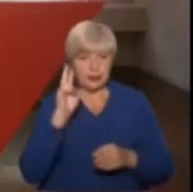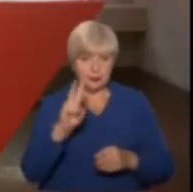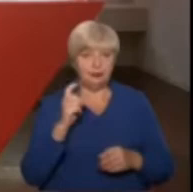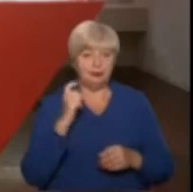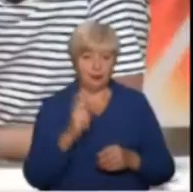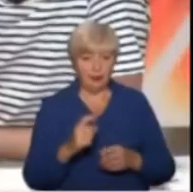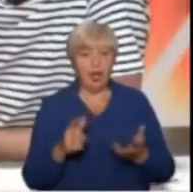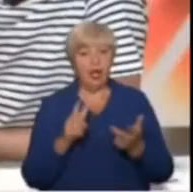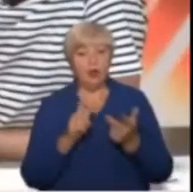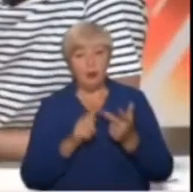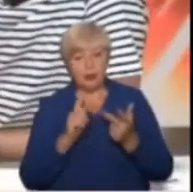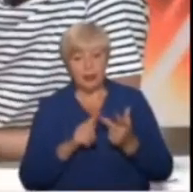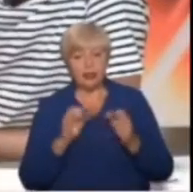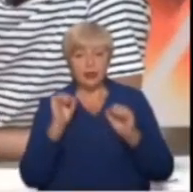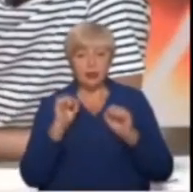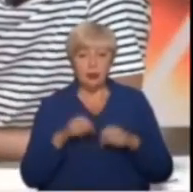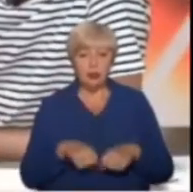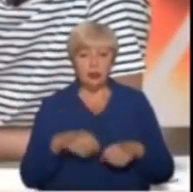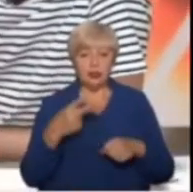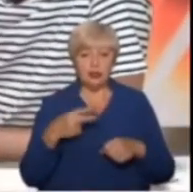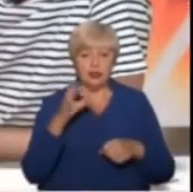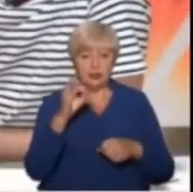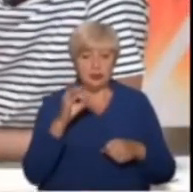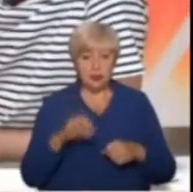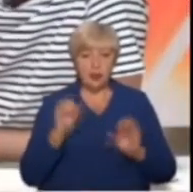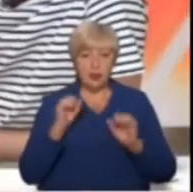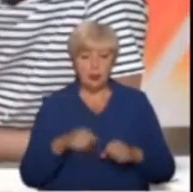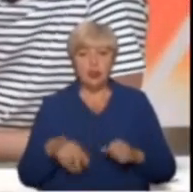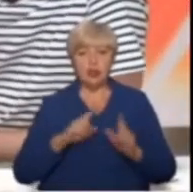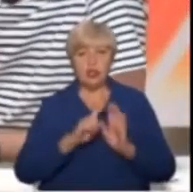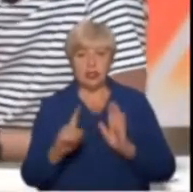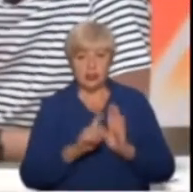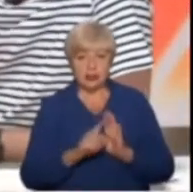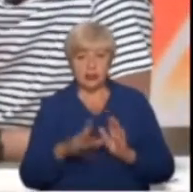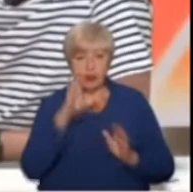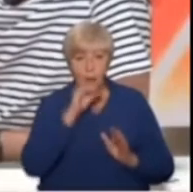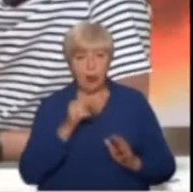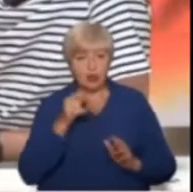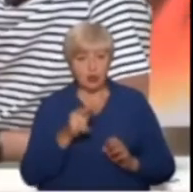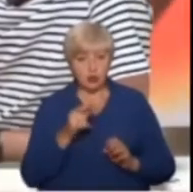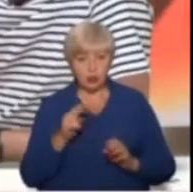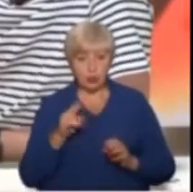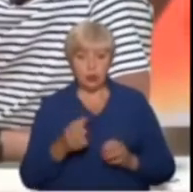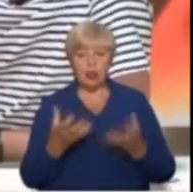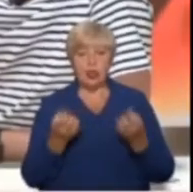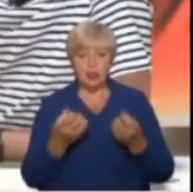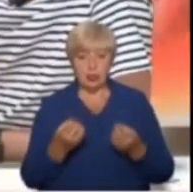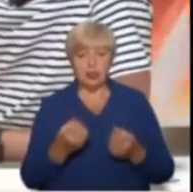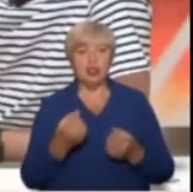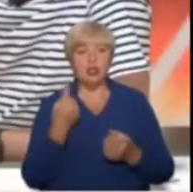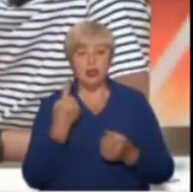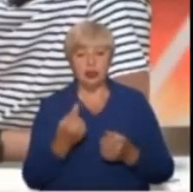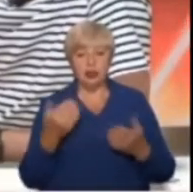можна за 25% знижкою їздити у маршрутних таксі. Ще один ноу-хау цього учнівського